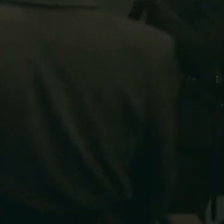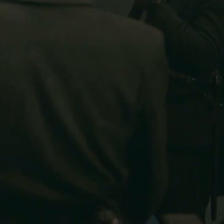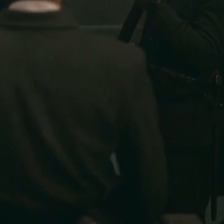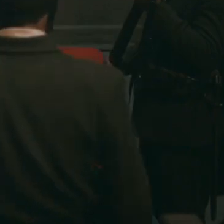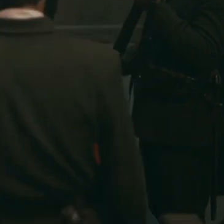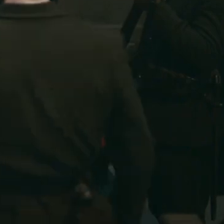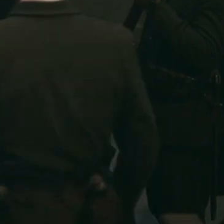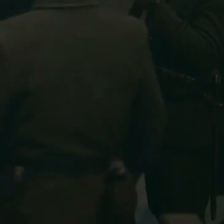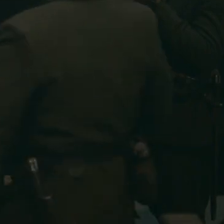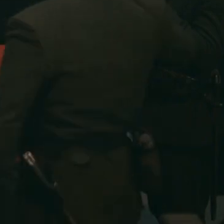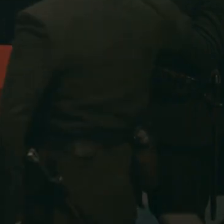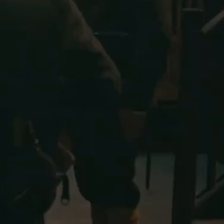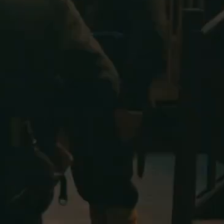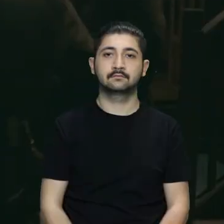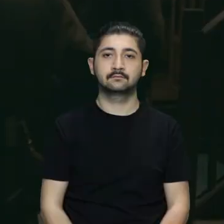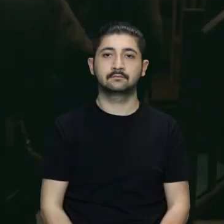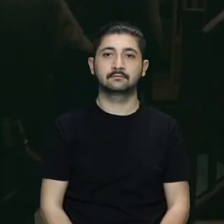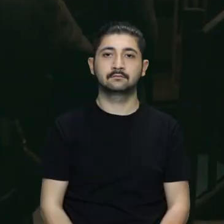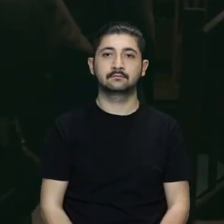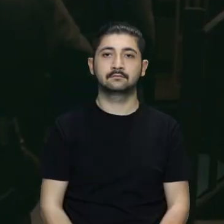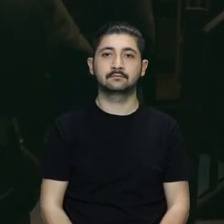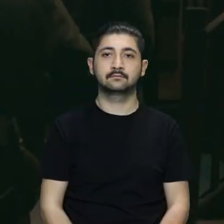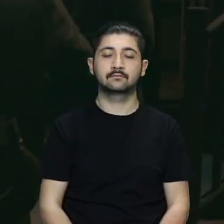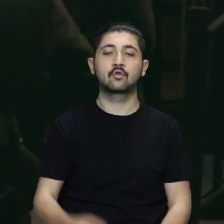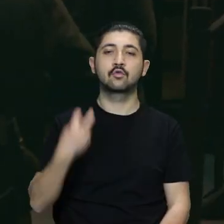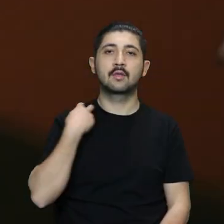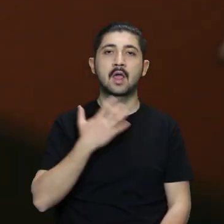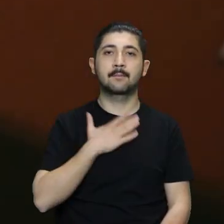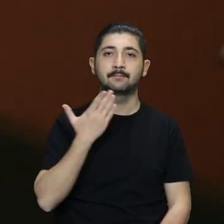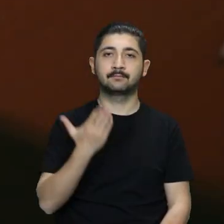Tabutun diğer yanında durup selam verdi. Kumandanım.